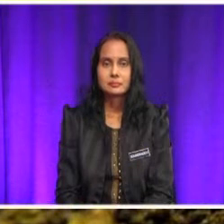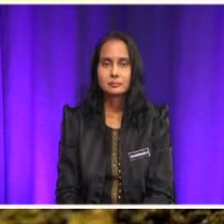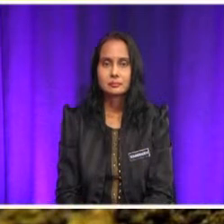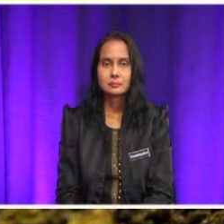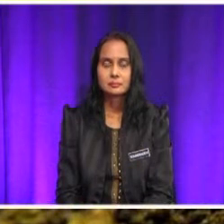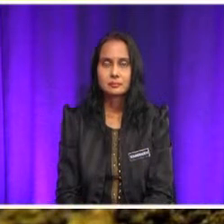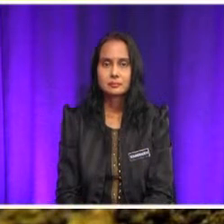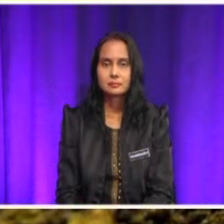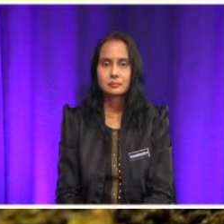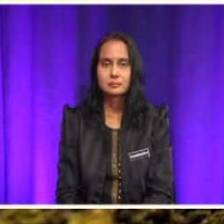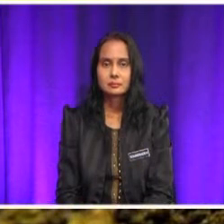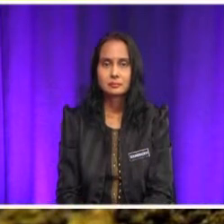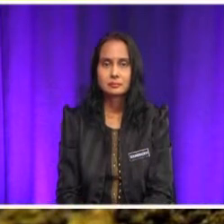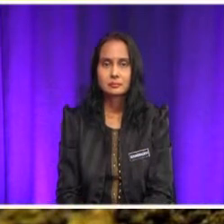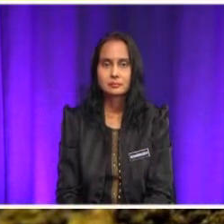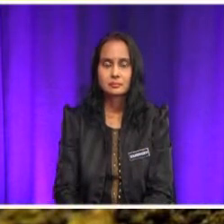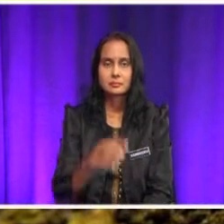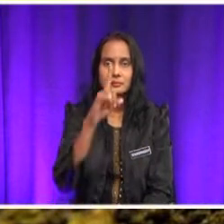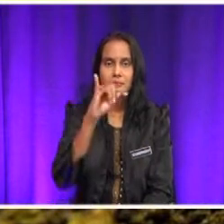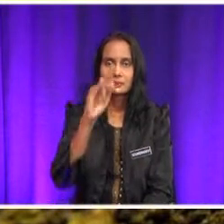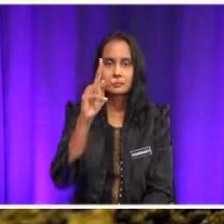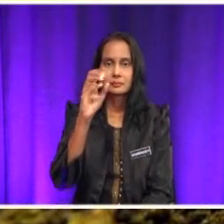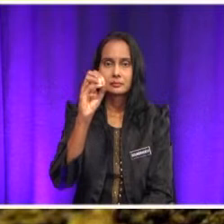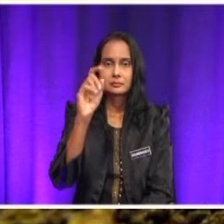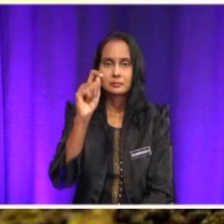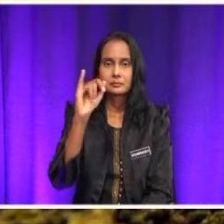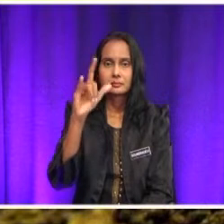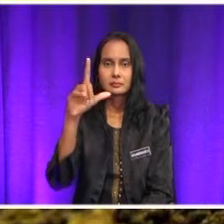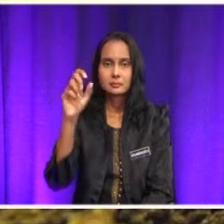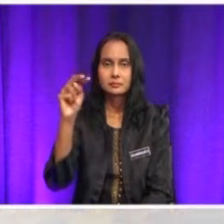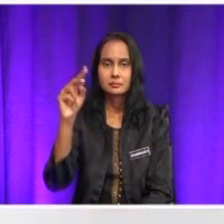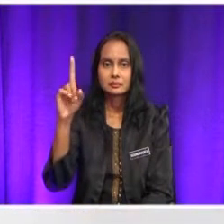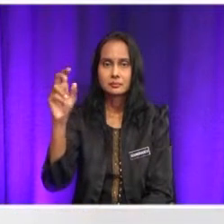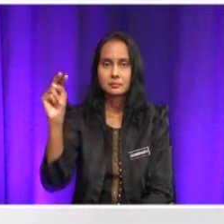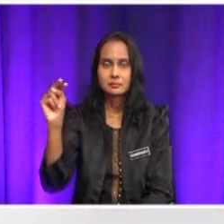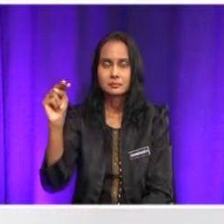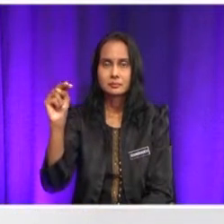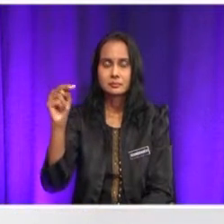agak apa tumbuhan dikotil tunjang atau serabut